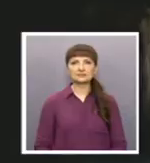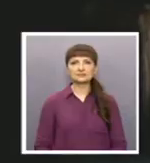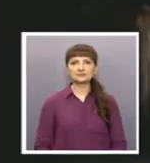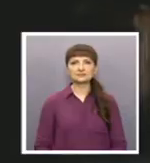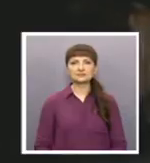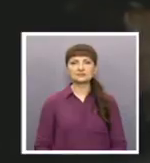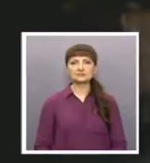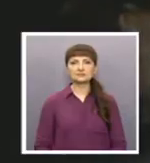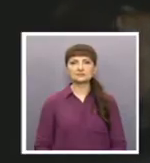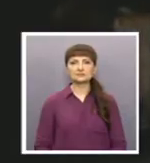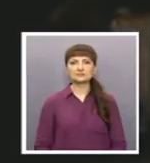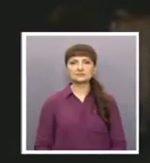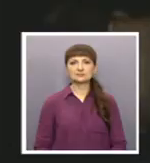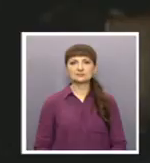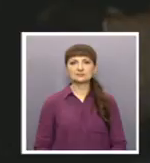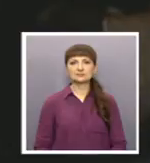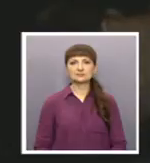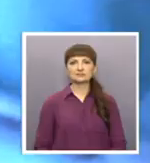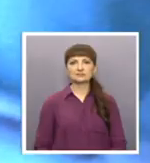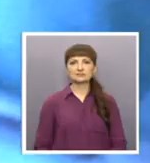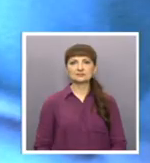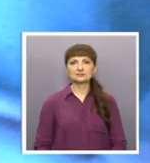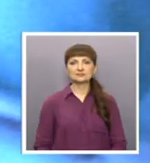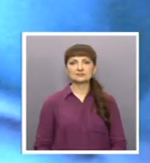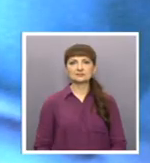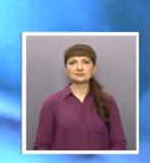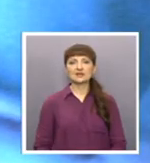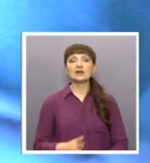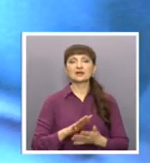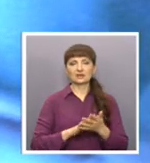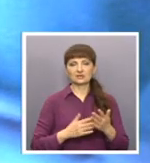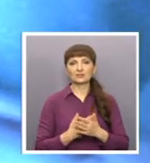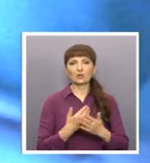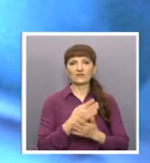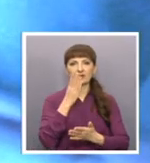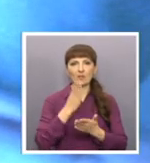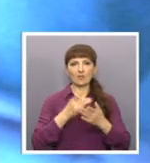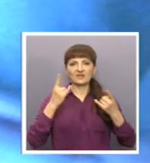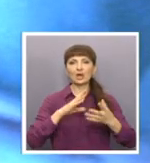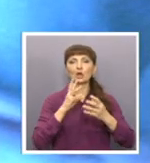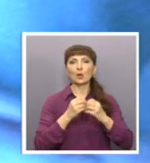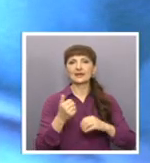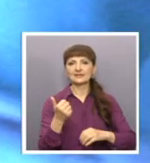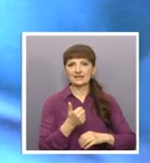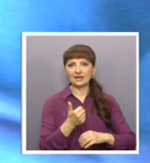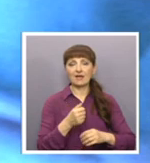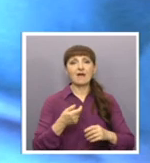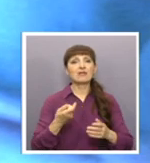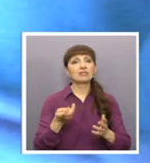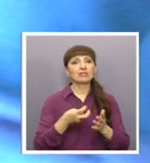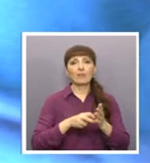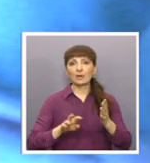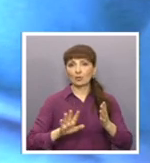Тайжанов. Специально для Алматинской недели. И мы продолжаем в прямом эфире подводить итоги недели, так что не